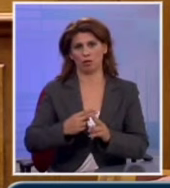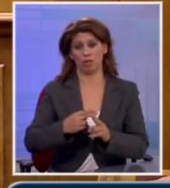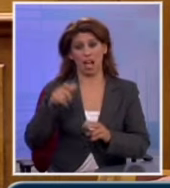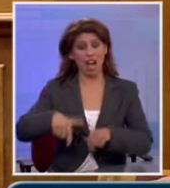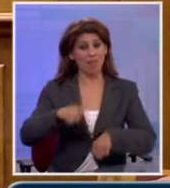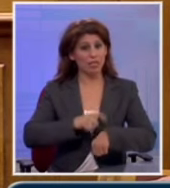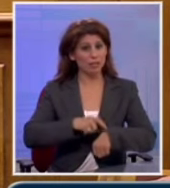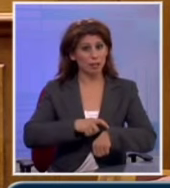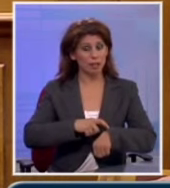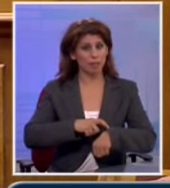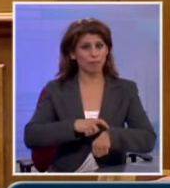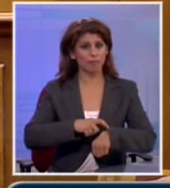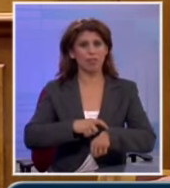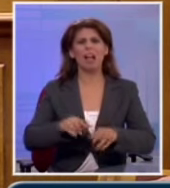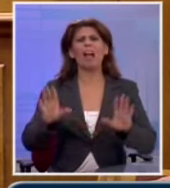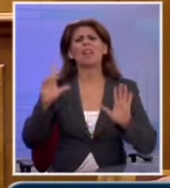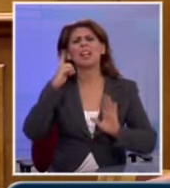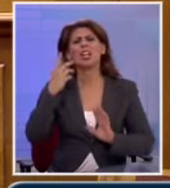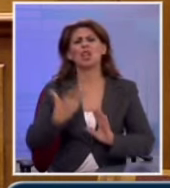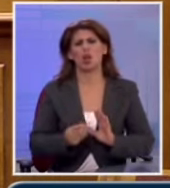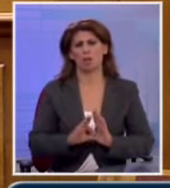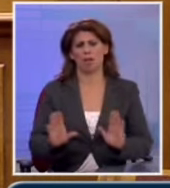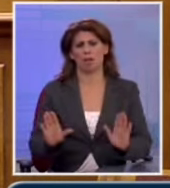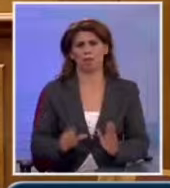ώρα δεν έχει κανένα νόημα μια